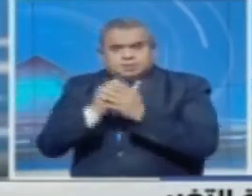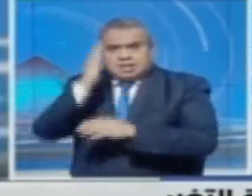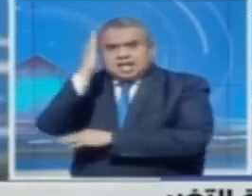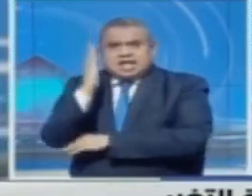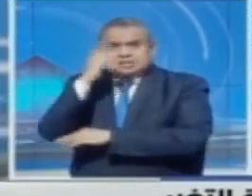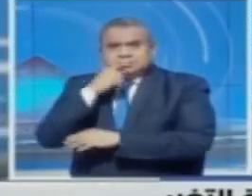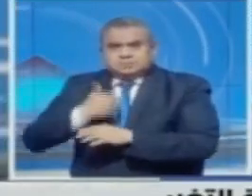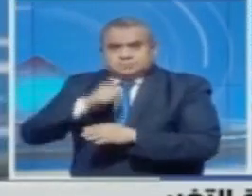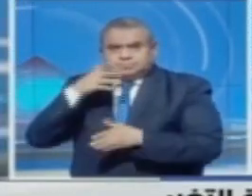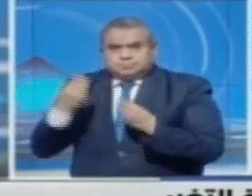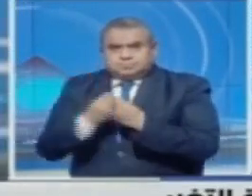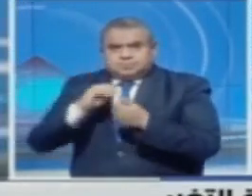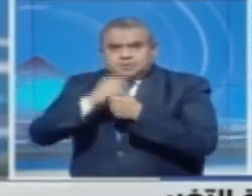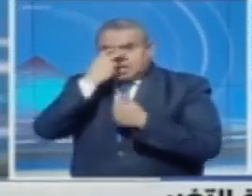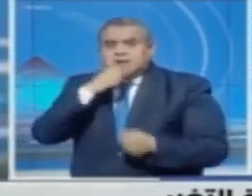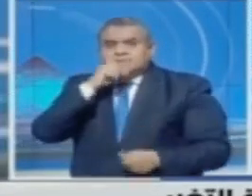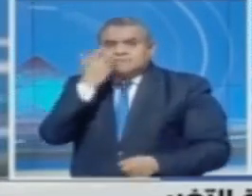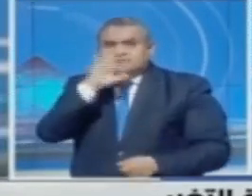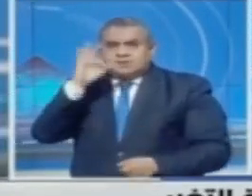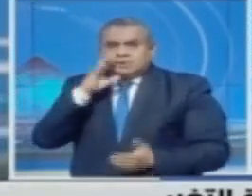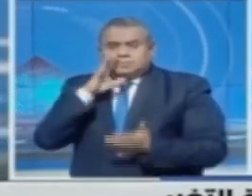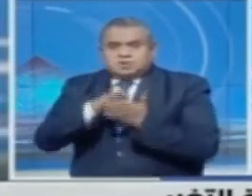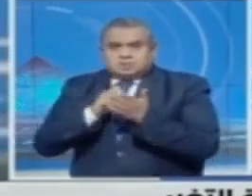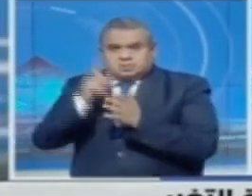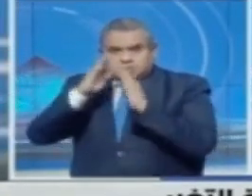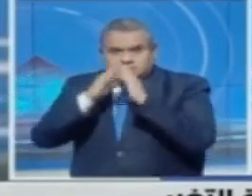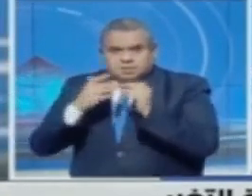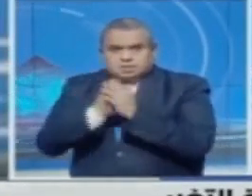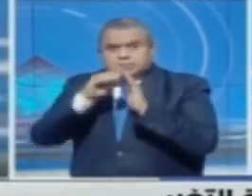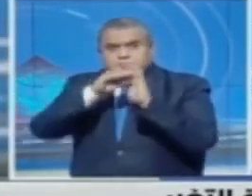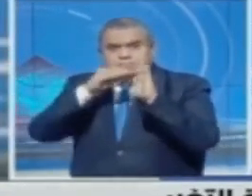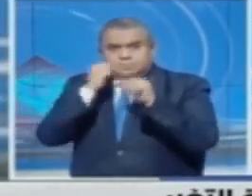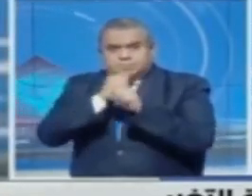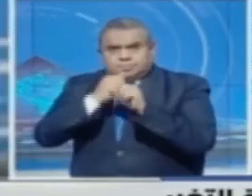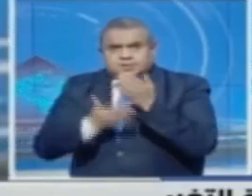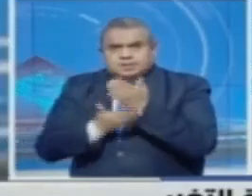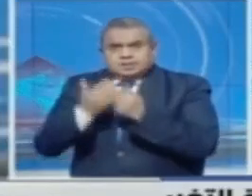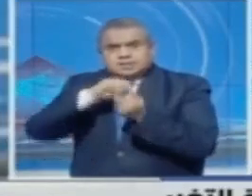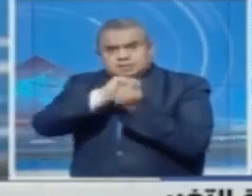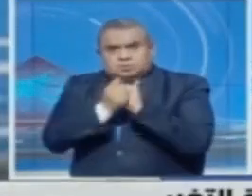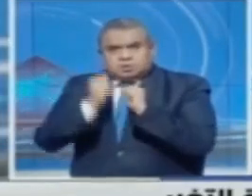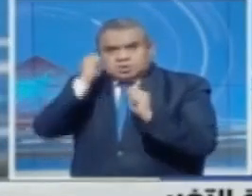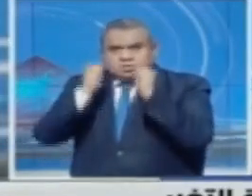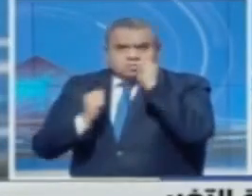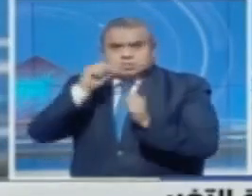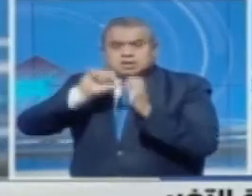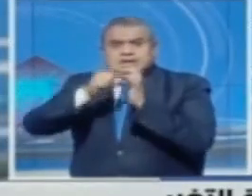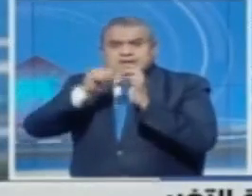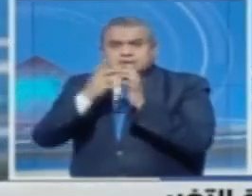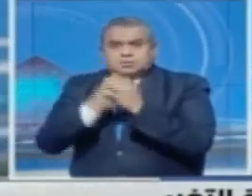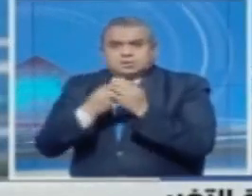لها إسهامات كبيرة في اتفاقية باريس، كما أطلقت مصر برنامجا طموحا في التحول للطاقة